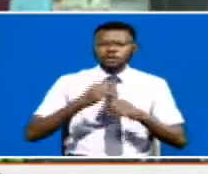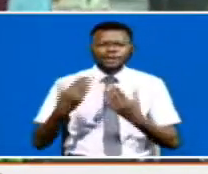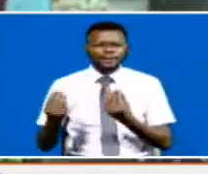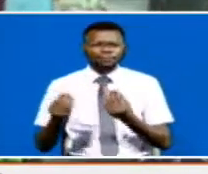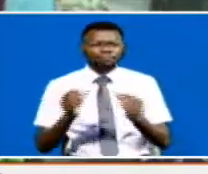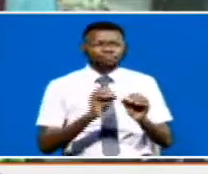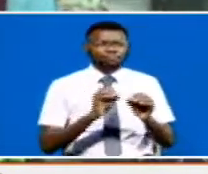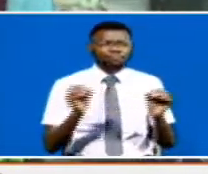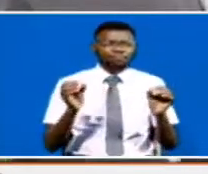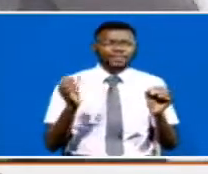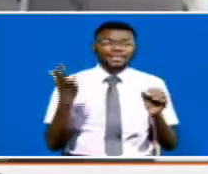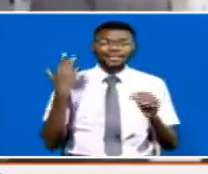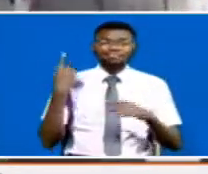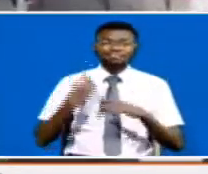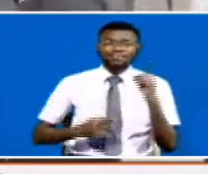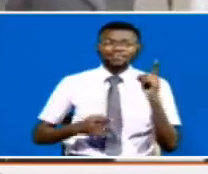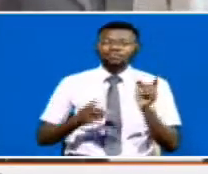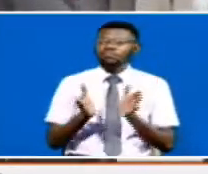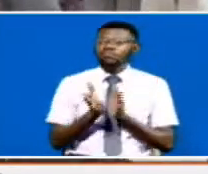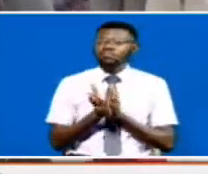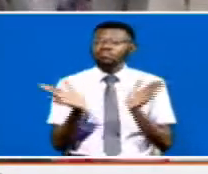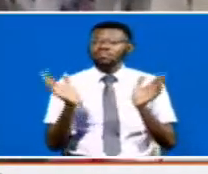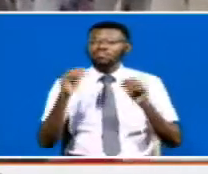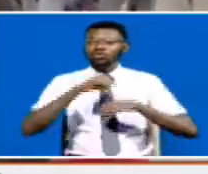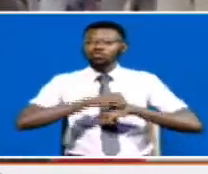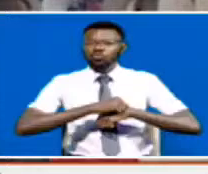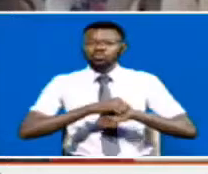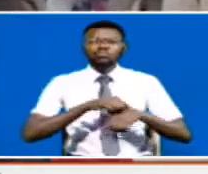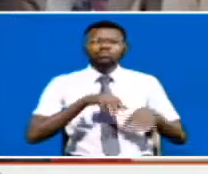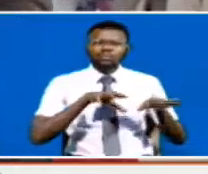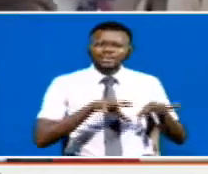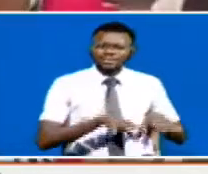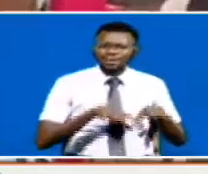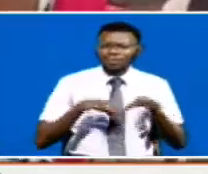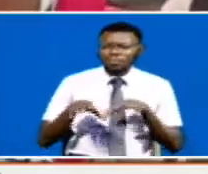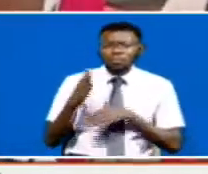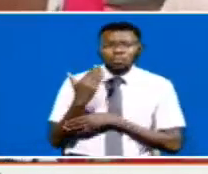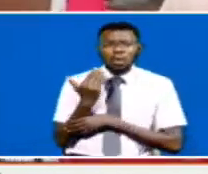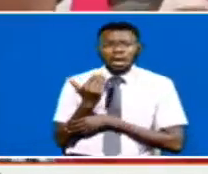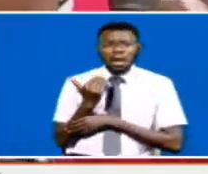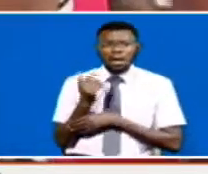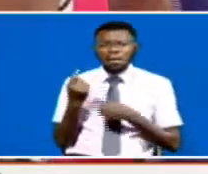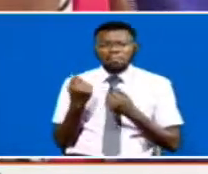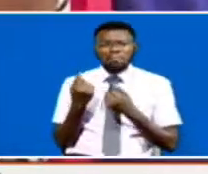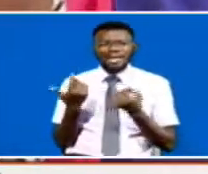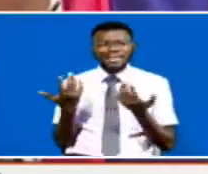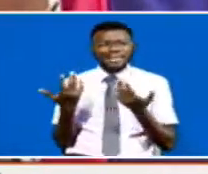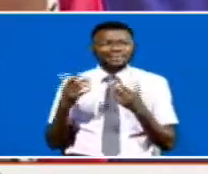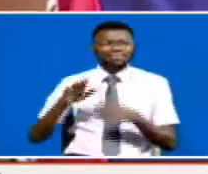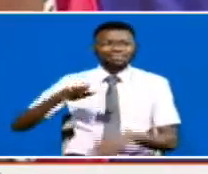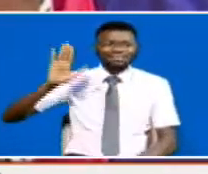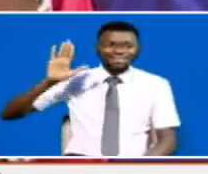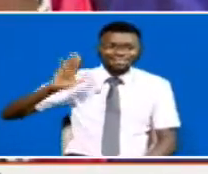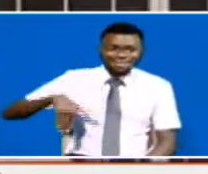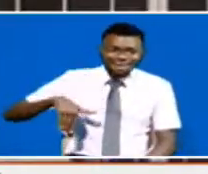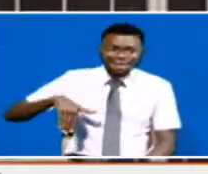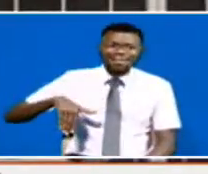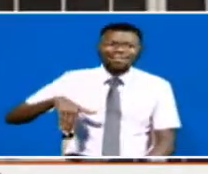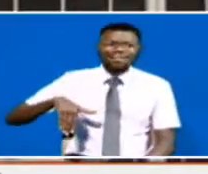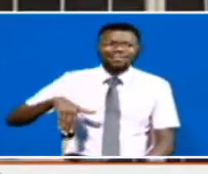ulishuhudia shule za umma nchini zikikumbana na hali ngumu kutokana na kucheleweshwa kwa fedha za kugharamia masomo na operesheni